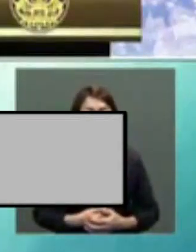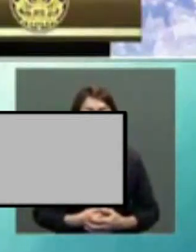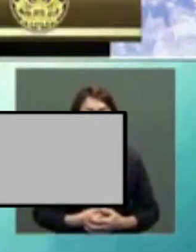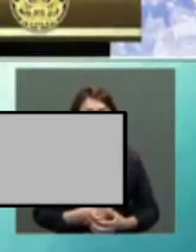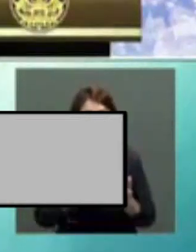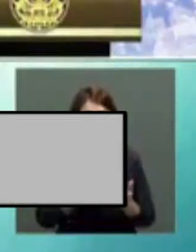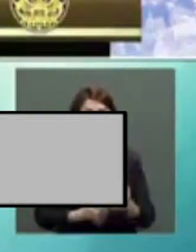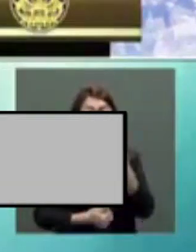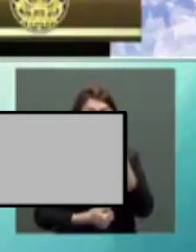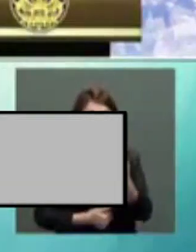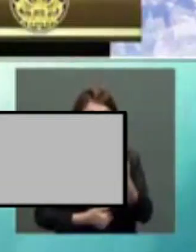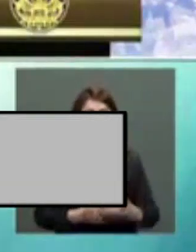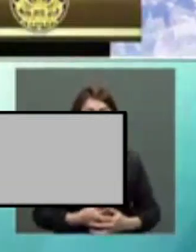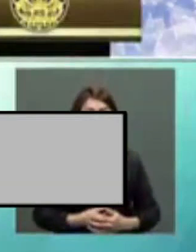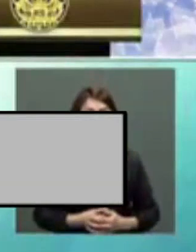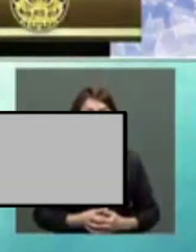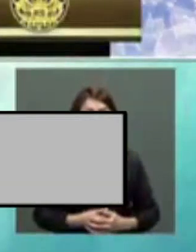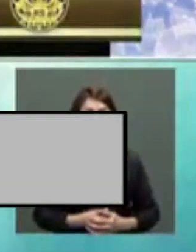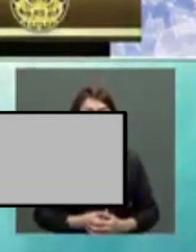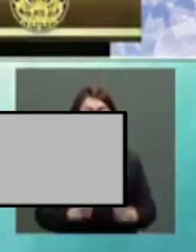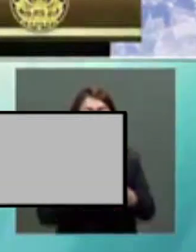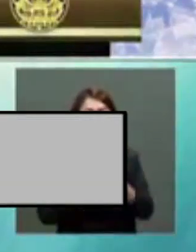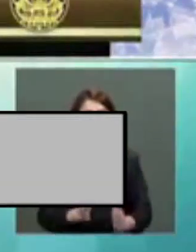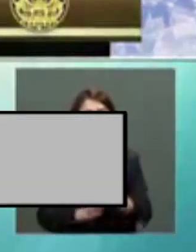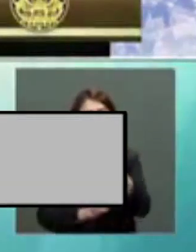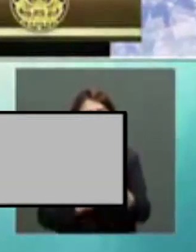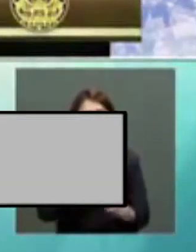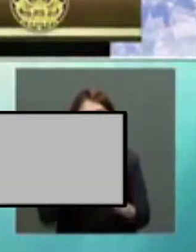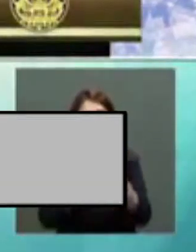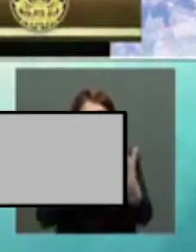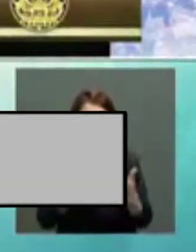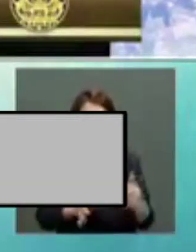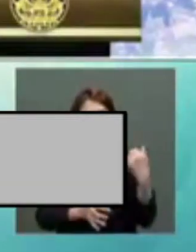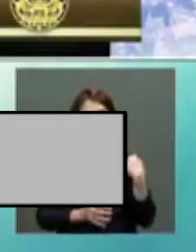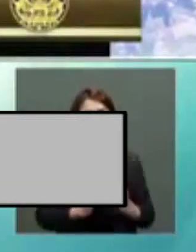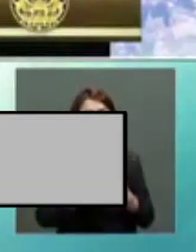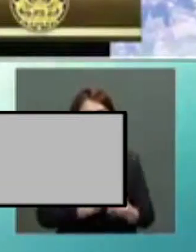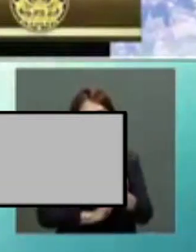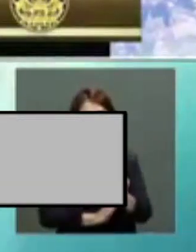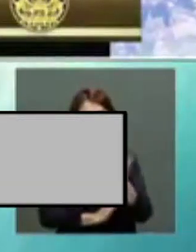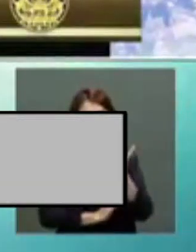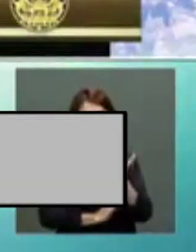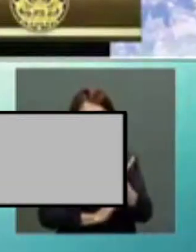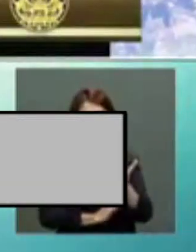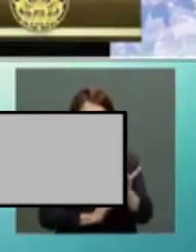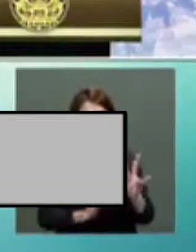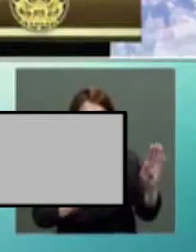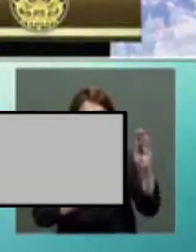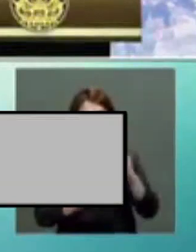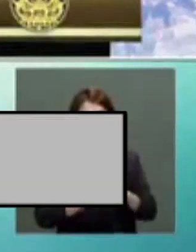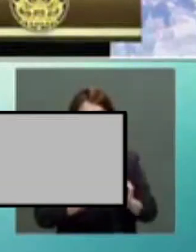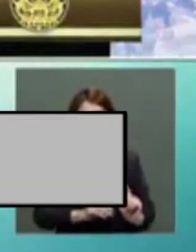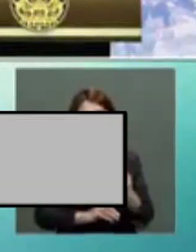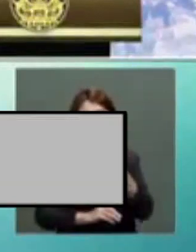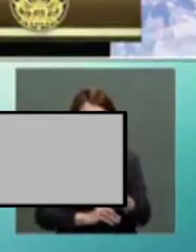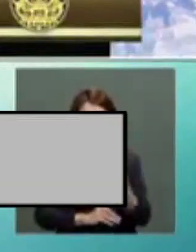ตัวเลขในผู้เสียชีวิตวันนี้27รายเพิ่มเติมขึ้นมา1รายนะครับราย